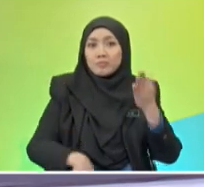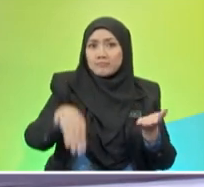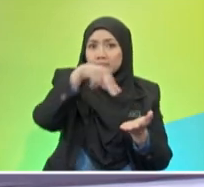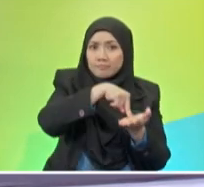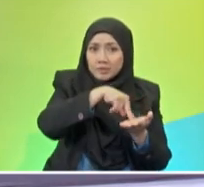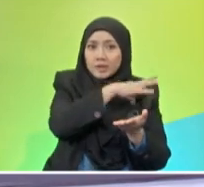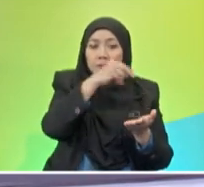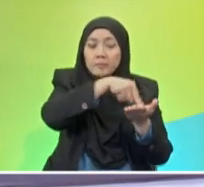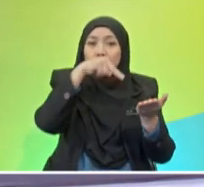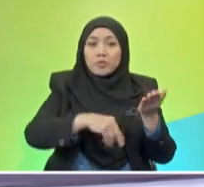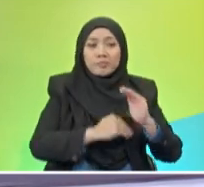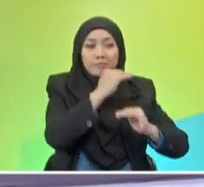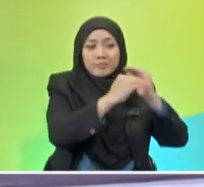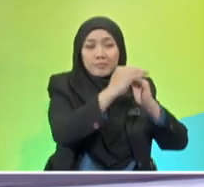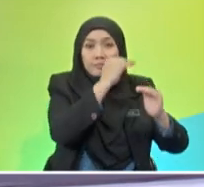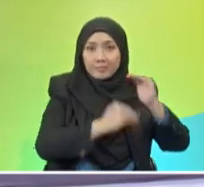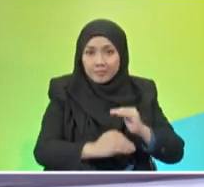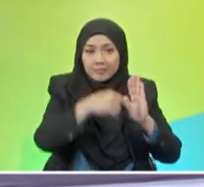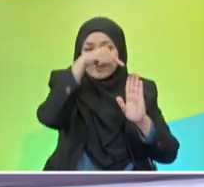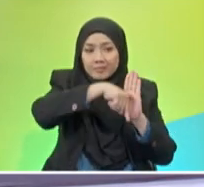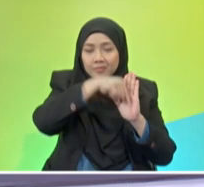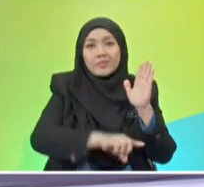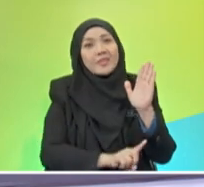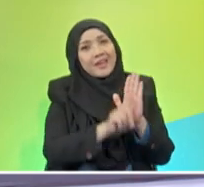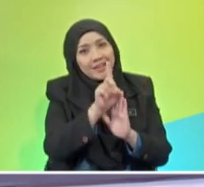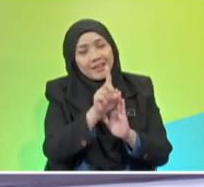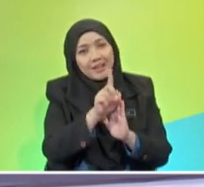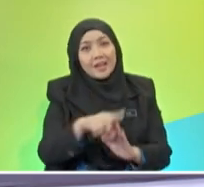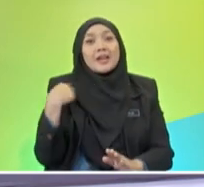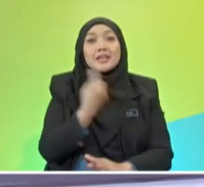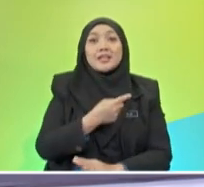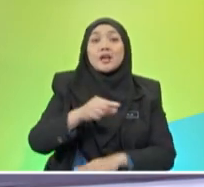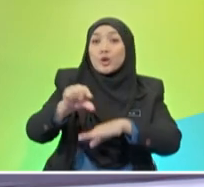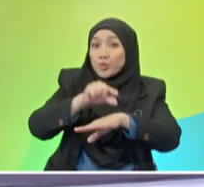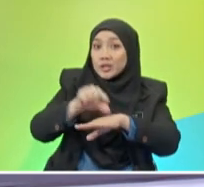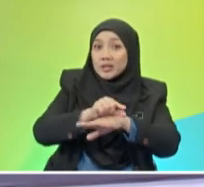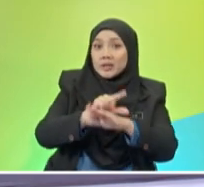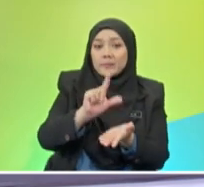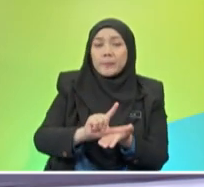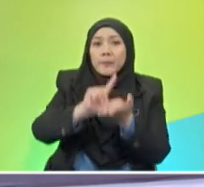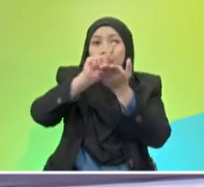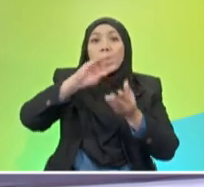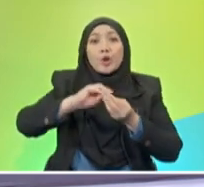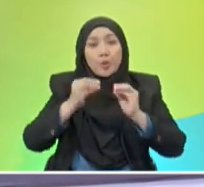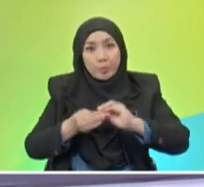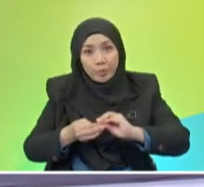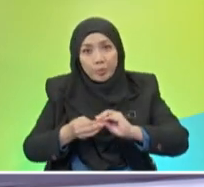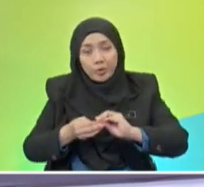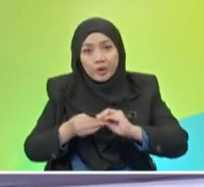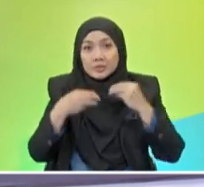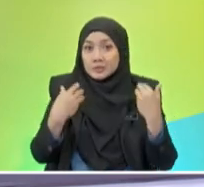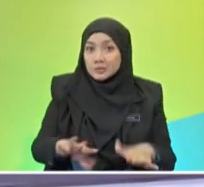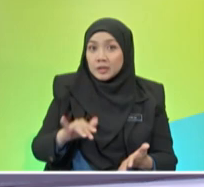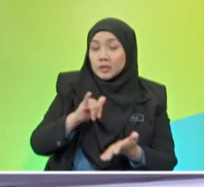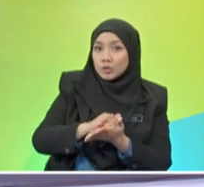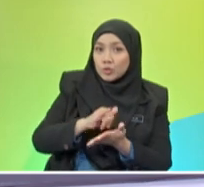dan menurun. Ingatkan tadi, kita gunakan lift nombor ini di mana kemudiannya